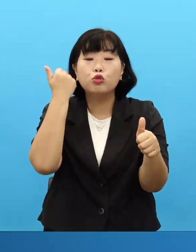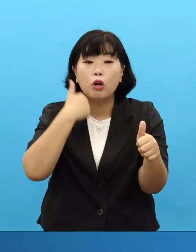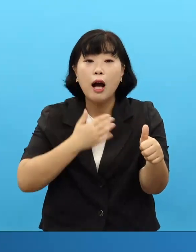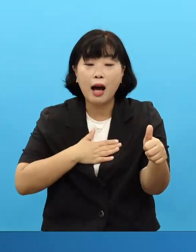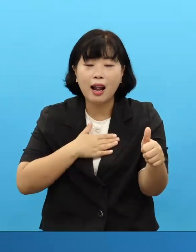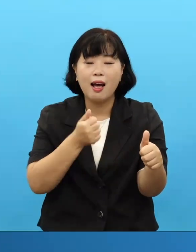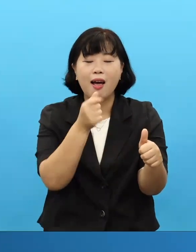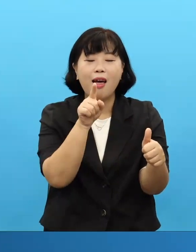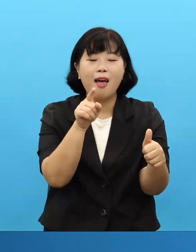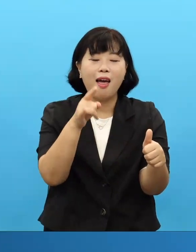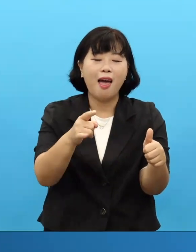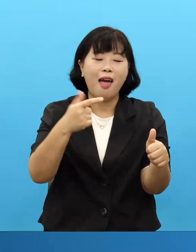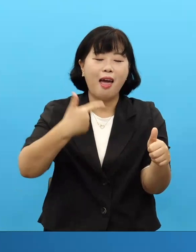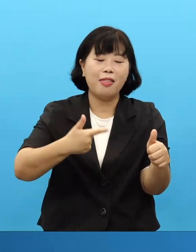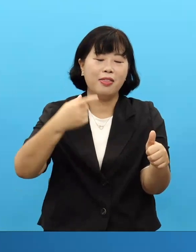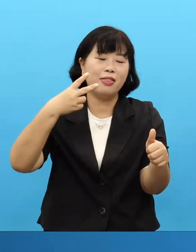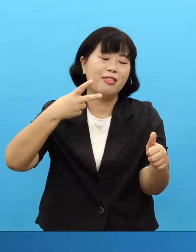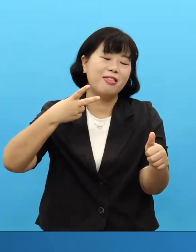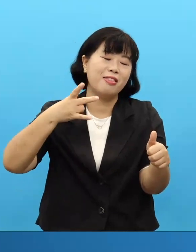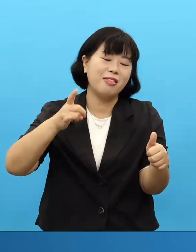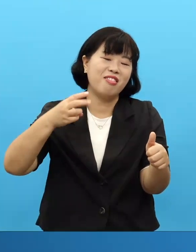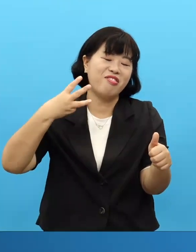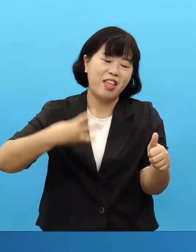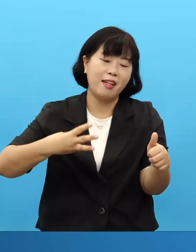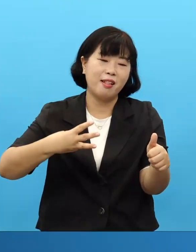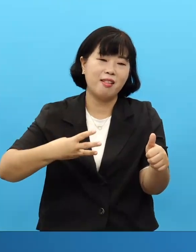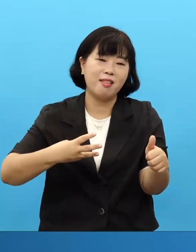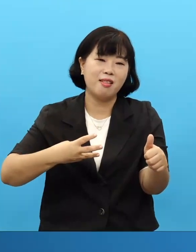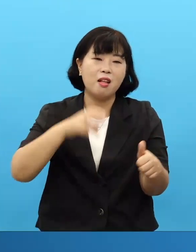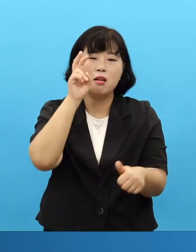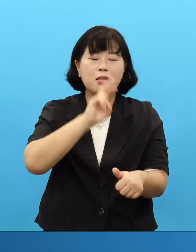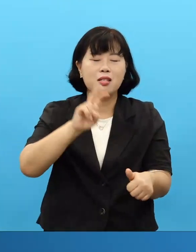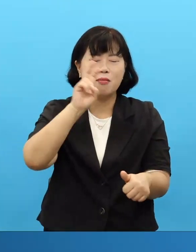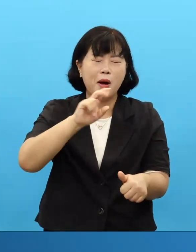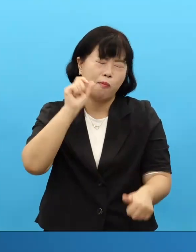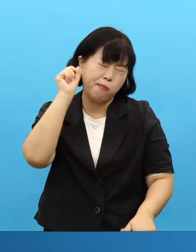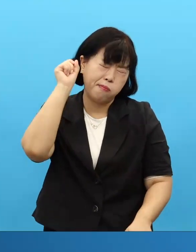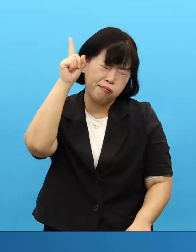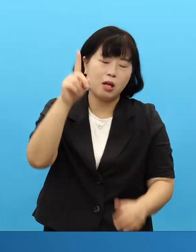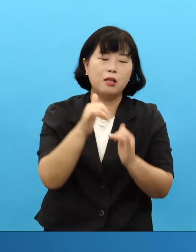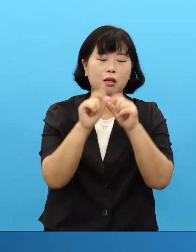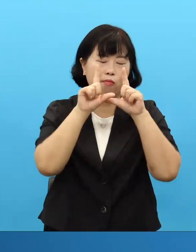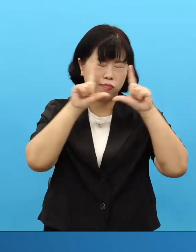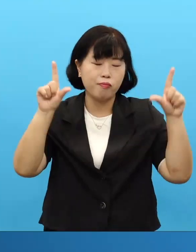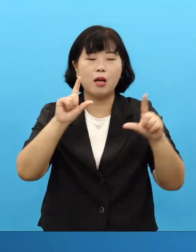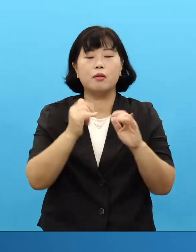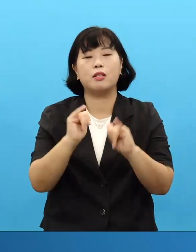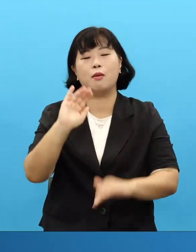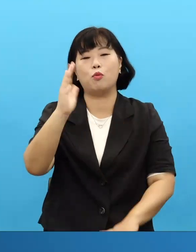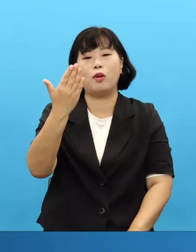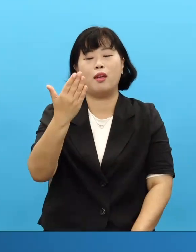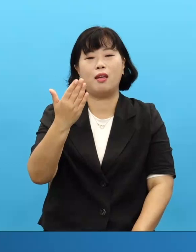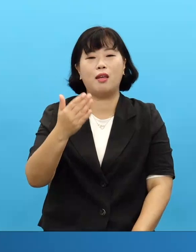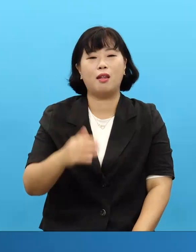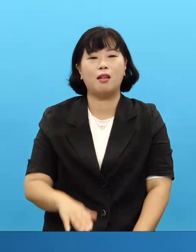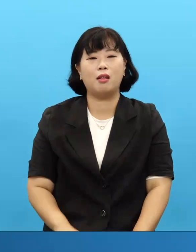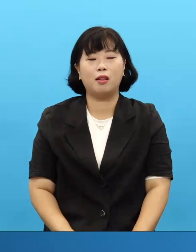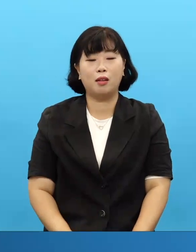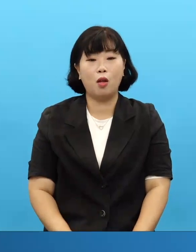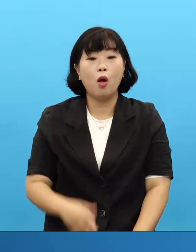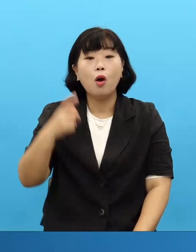continue to limit things because of our own thinking. 어릴 때 옛날부터 나왔잖아요. 옛날